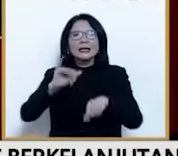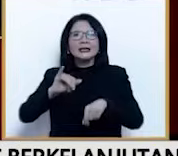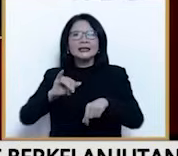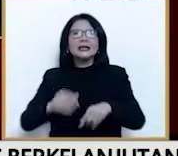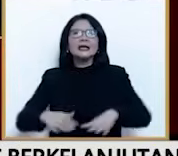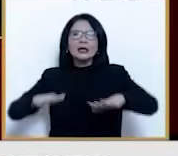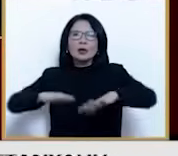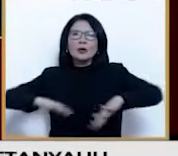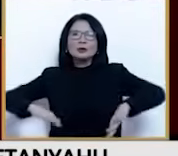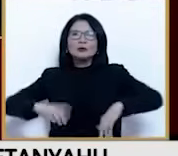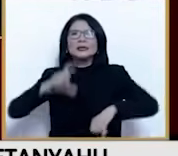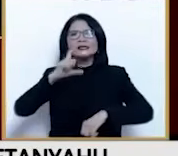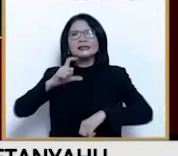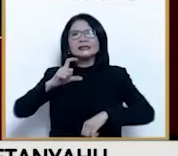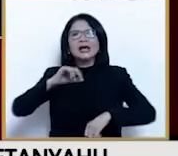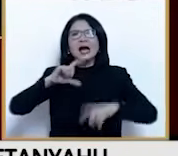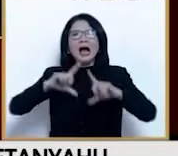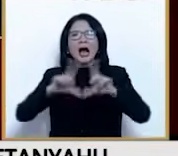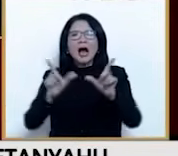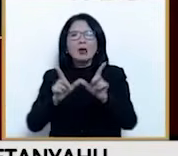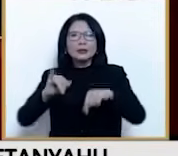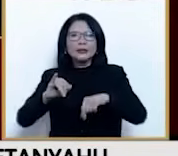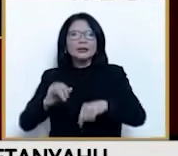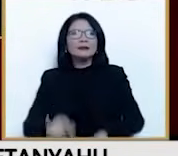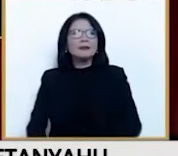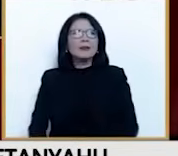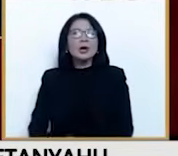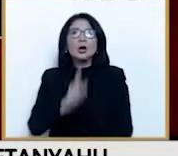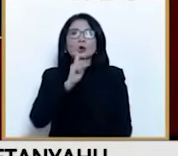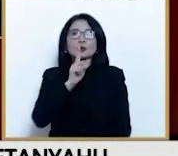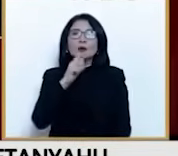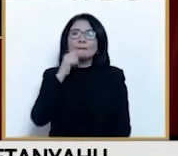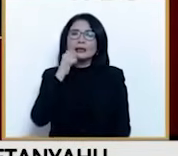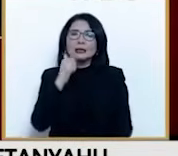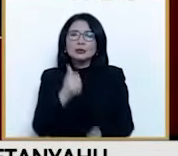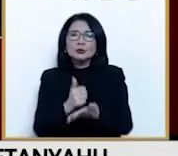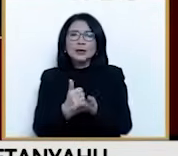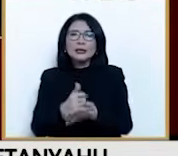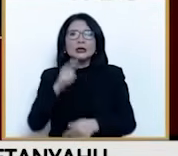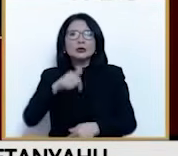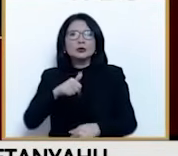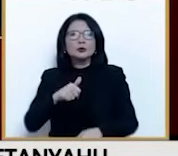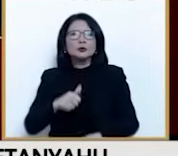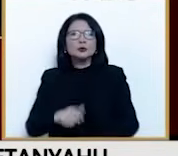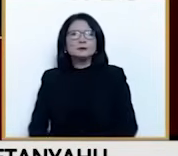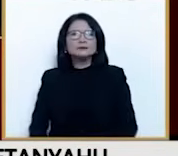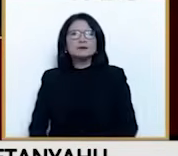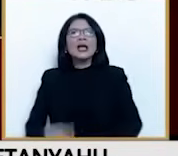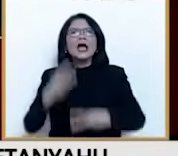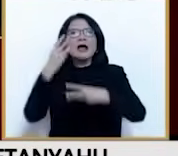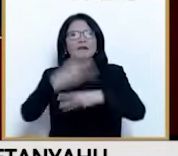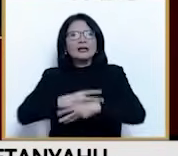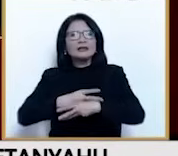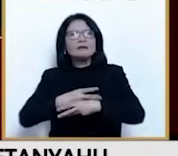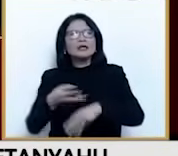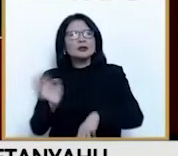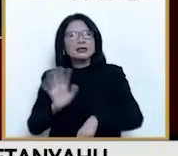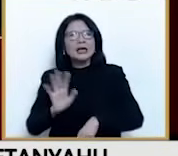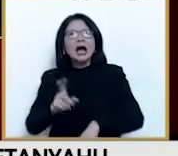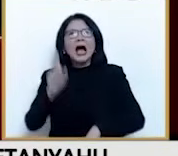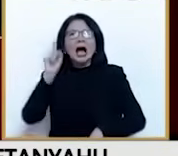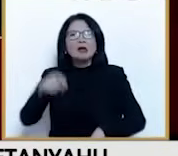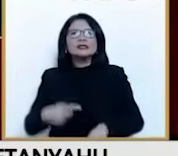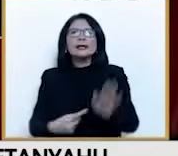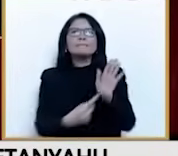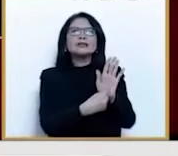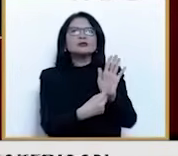Ciawi. Ada tambahan? Untuk menentukan apakah ini efektif, kita perlu ada indikator. Nah,